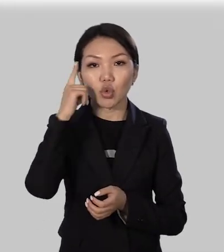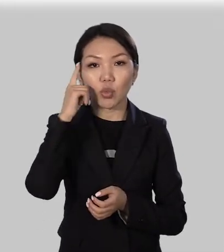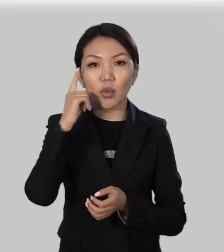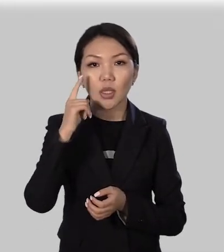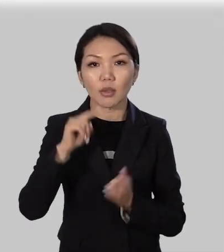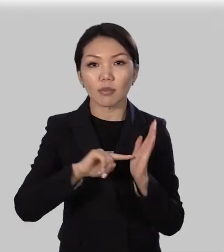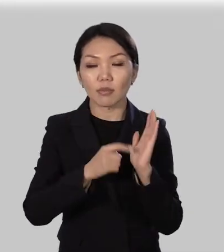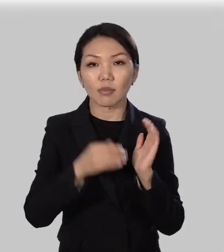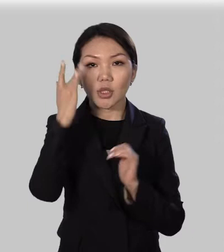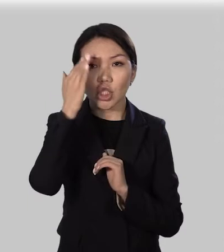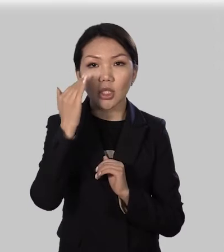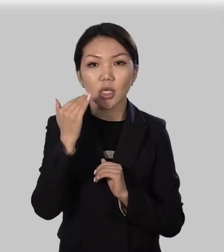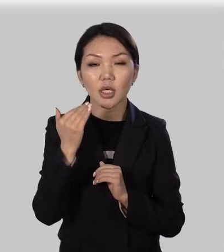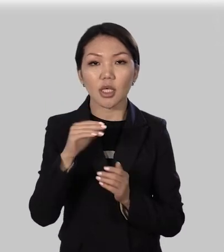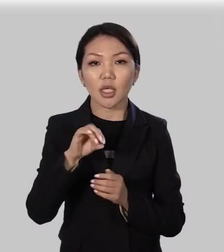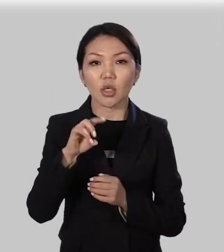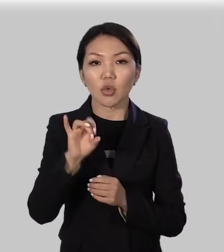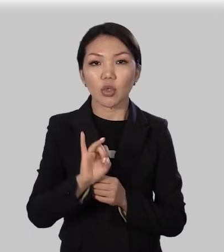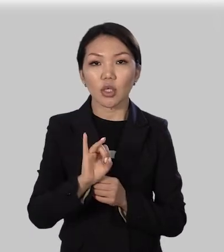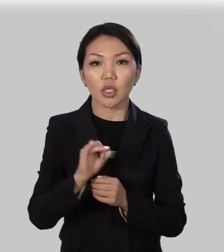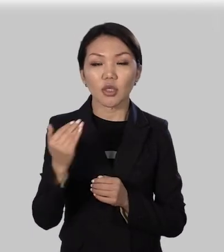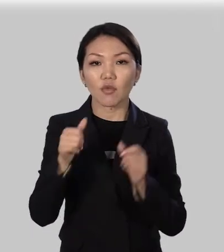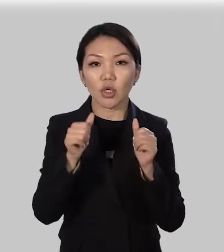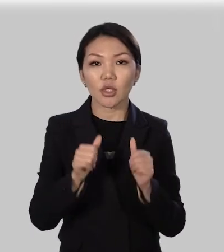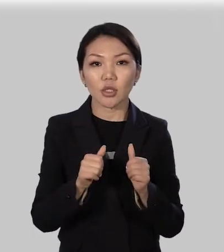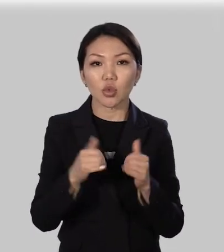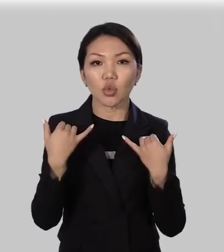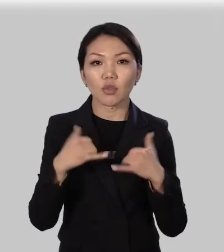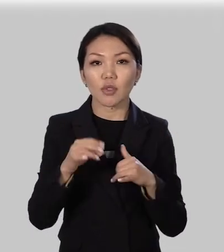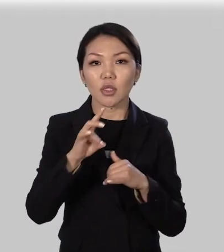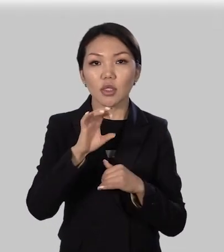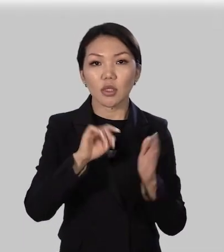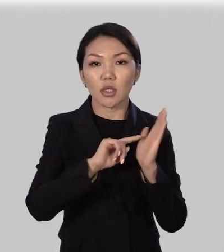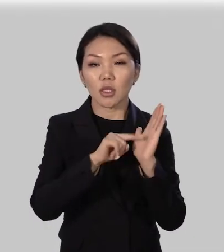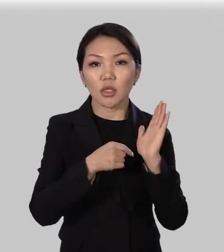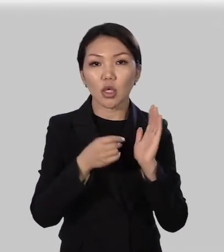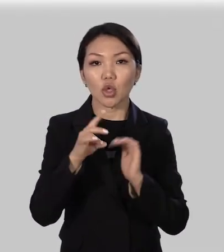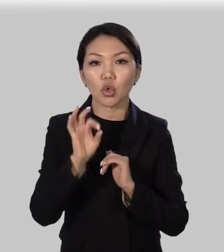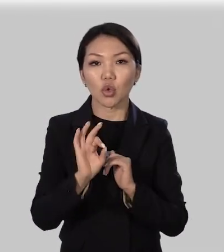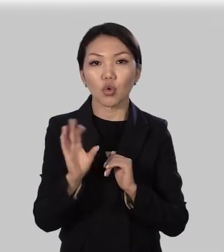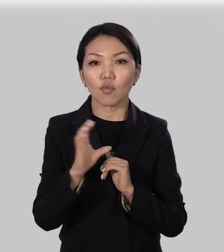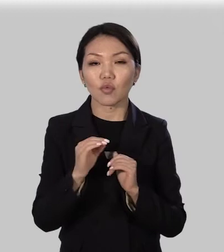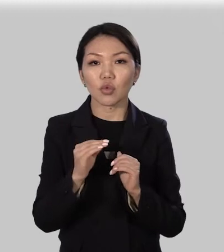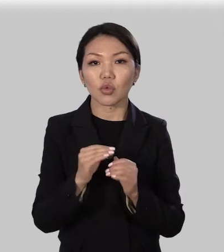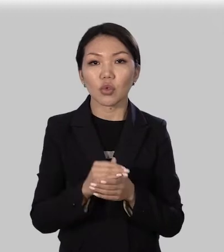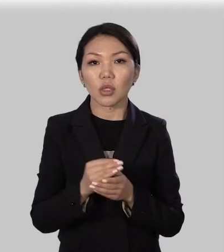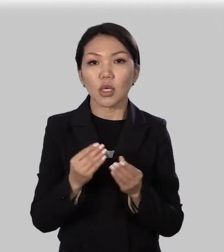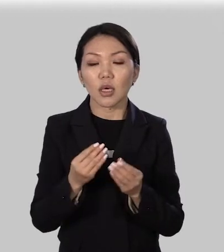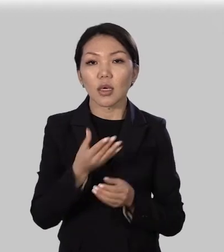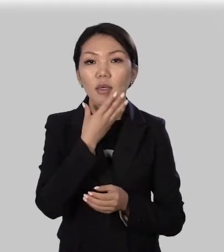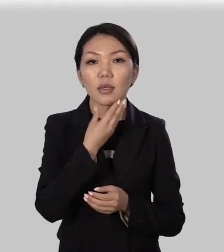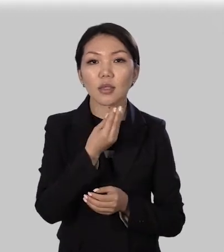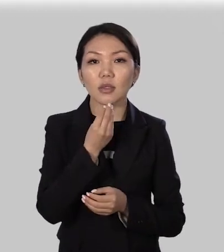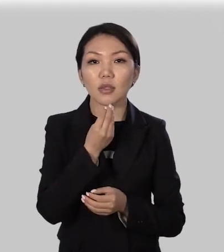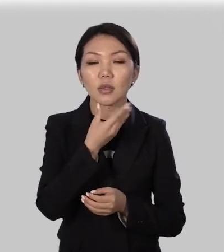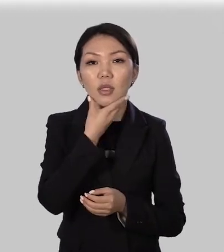Удивительно, но всю прелесть этих полотен мы понимаем не запятую не ставим, если перед подчинительным союзом